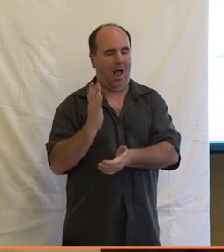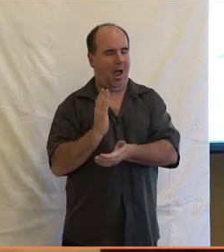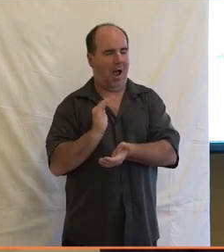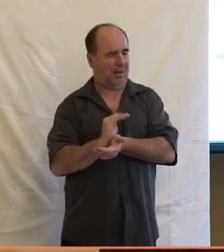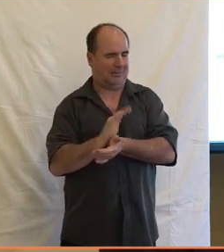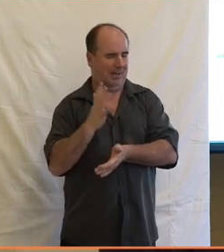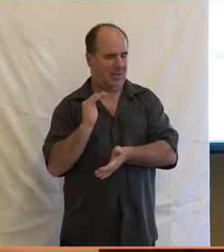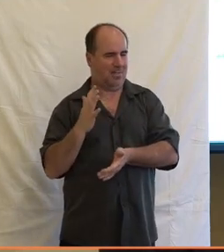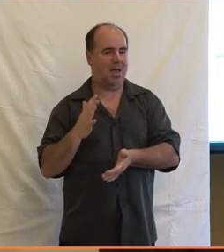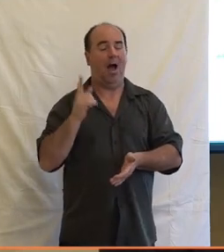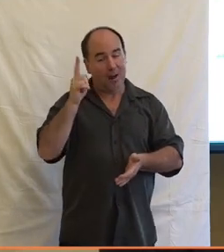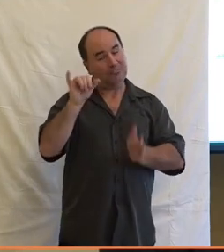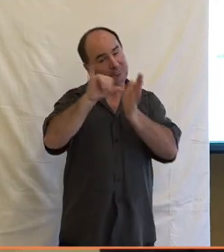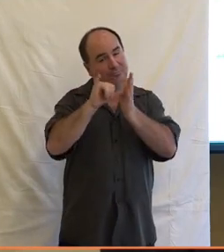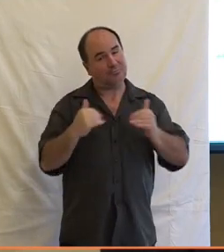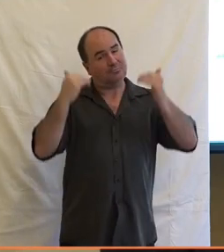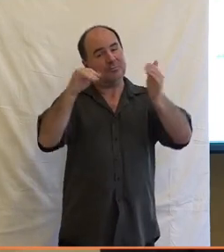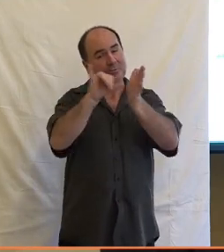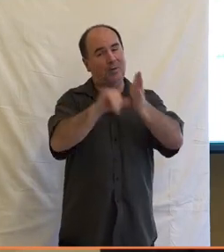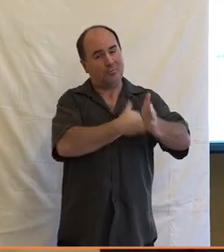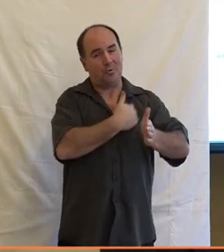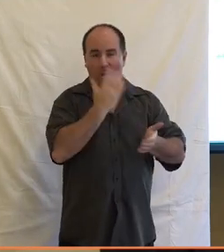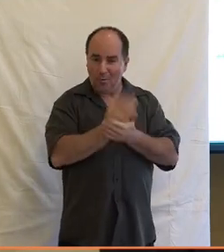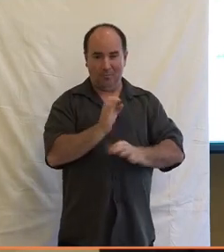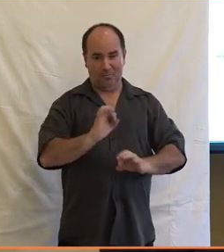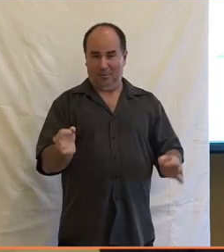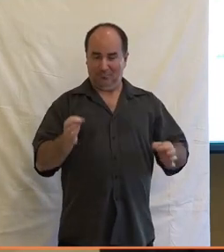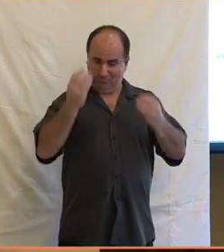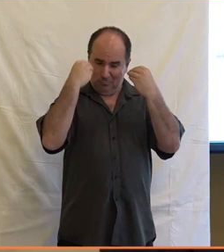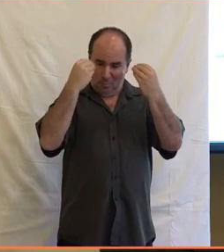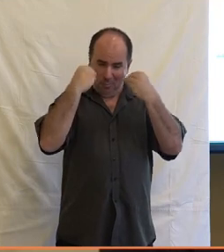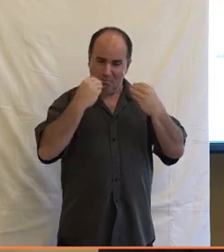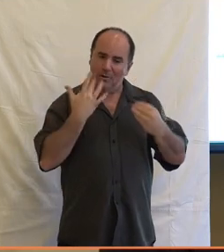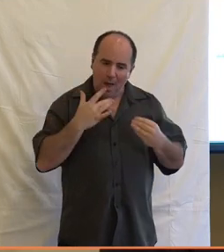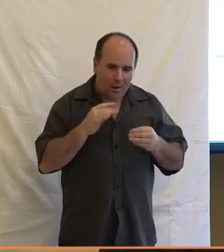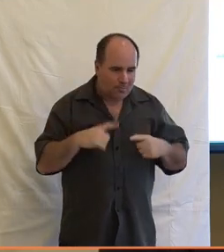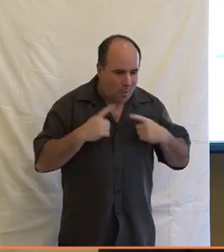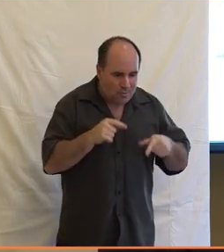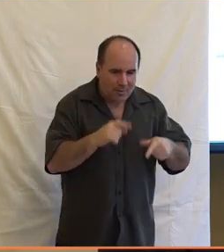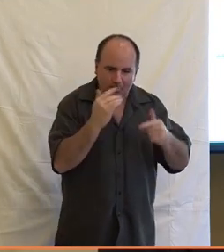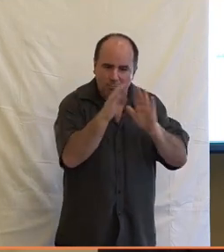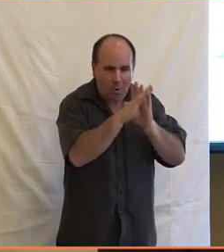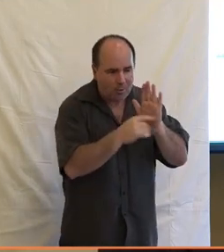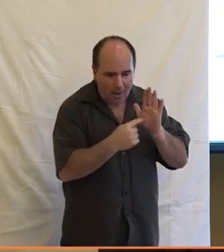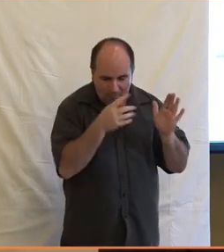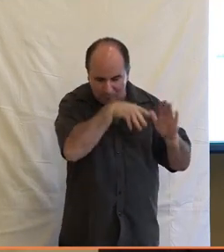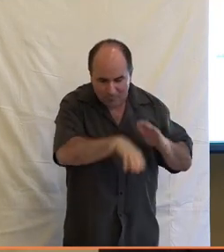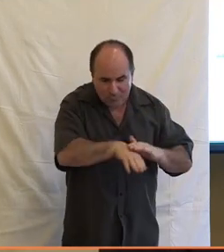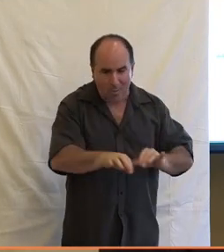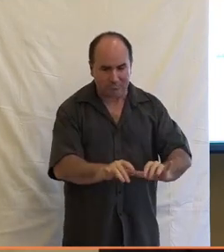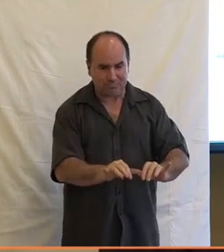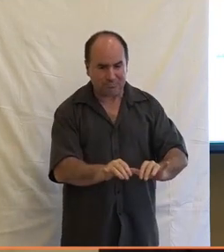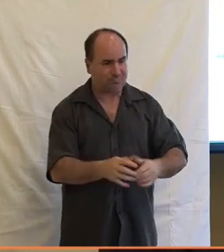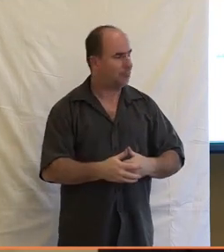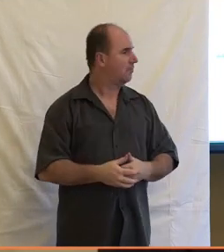středoškoláci, vysokoškoláci, aby už vlastně věděli, že něco takového tam vůbec je, protože ono jim to pak může pomoct jednak směrem